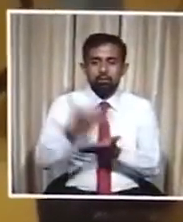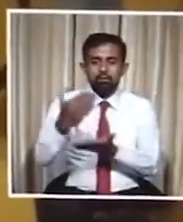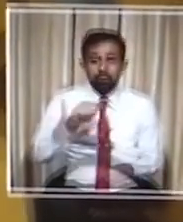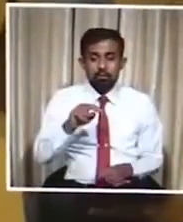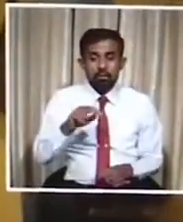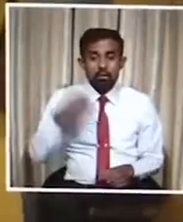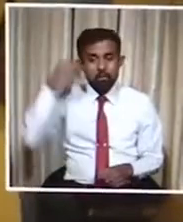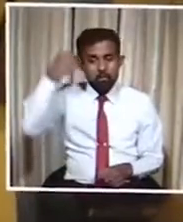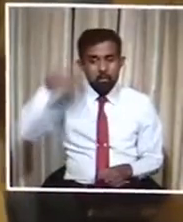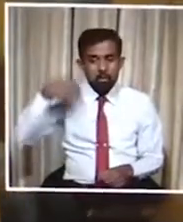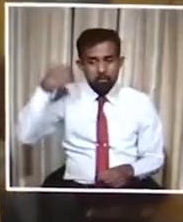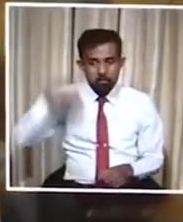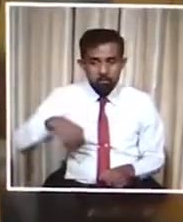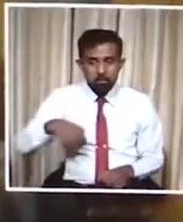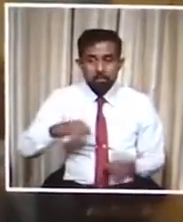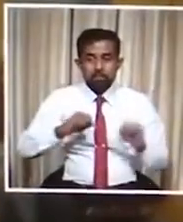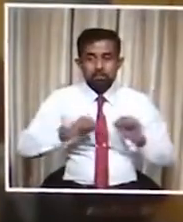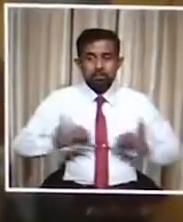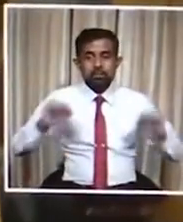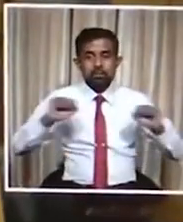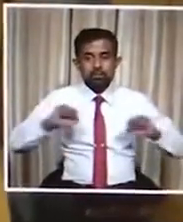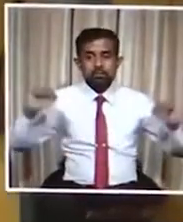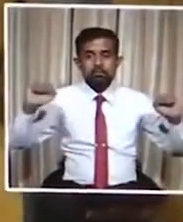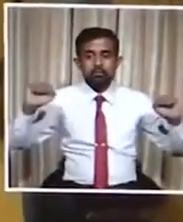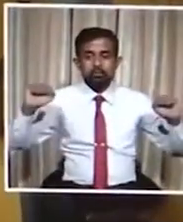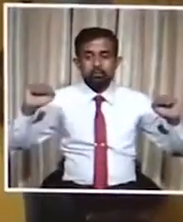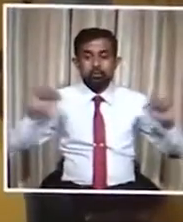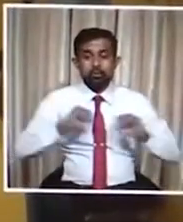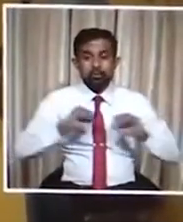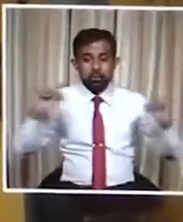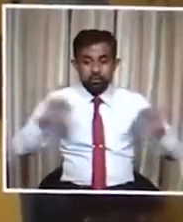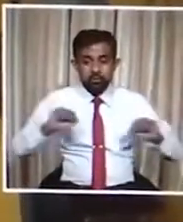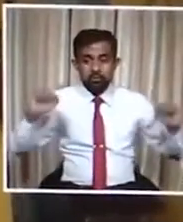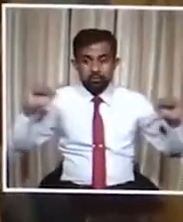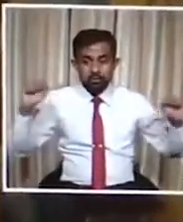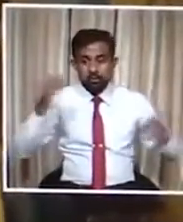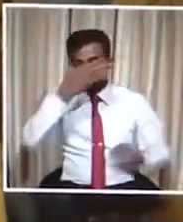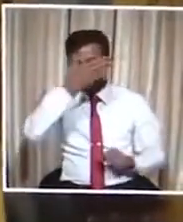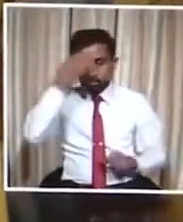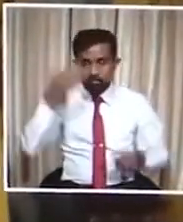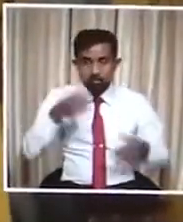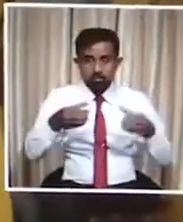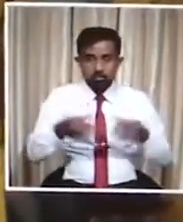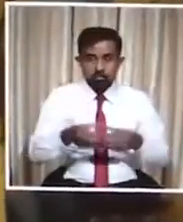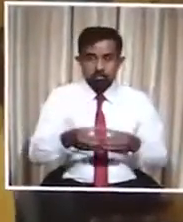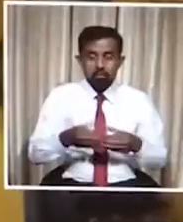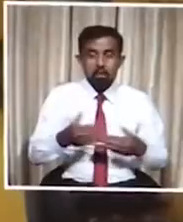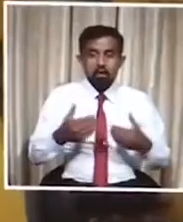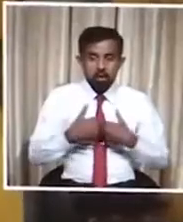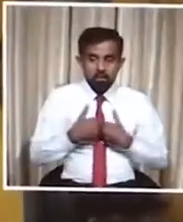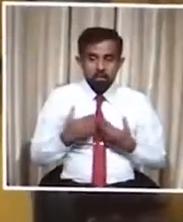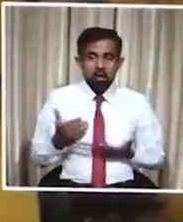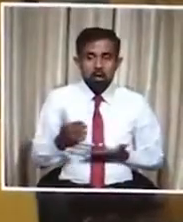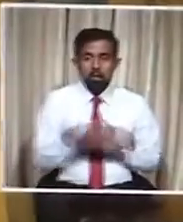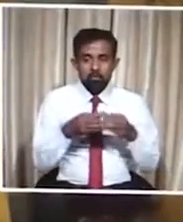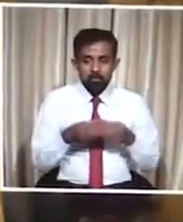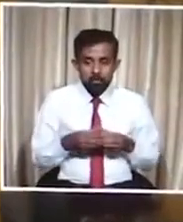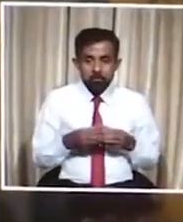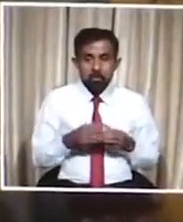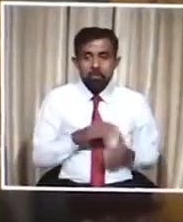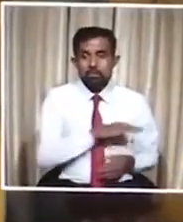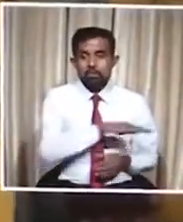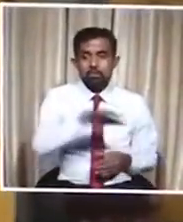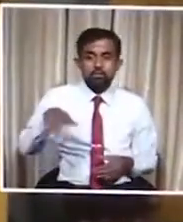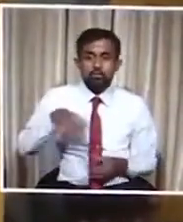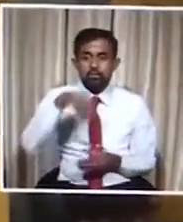நீதிமன்றங்களுக்கு அந்த போராட்டத்துக்கு நாங்கள் தமிழ் தேசிய கூட்டமைப்பினராகிய நாங்கள் இன்று இந்த சபையிலே முழுமையான